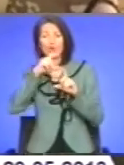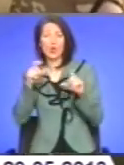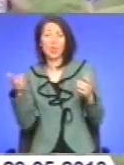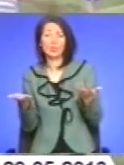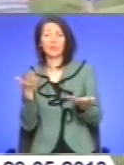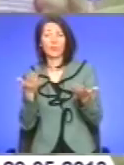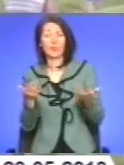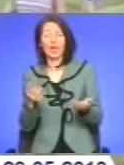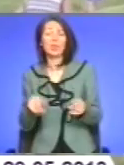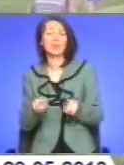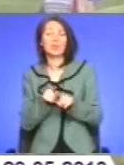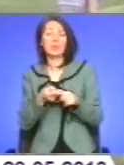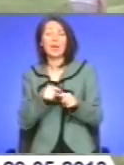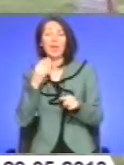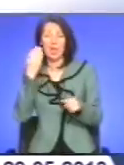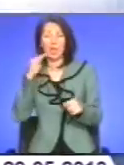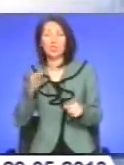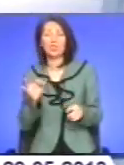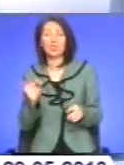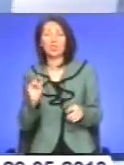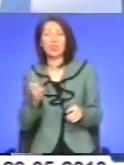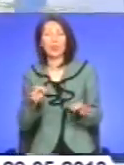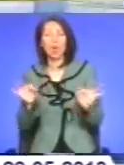ж краще, ніж нічого.